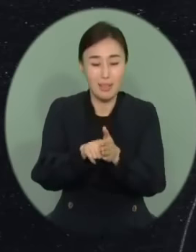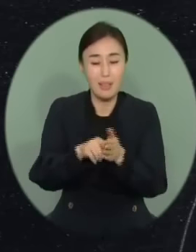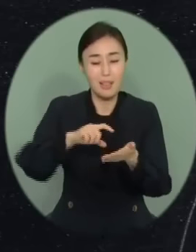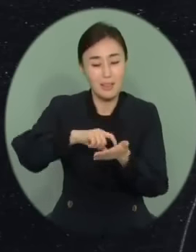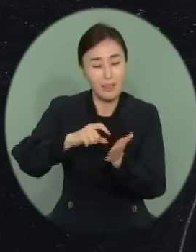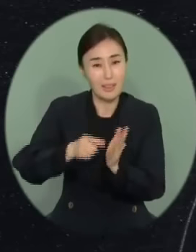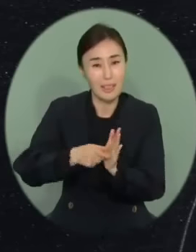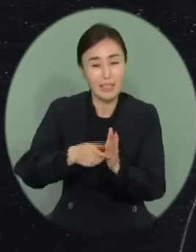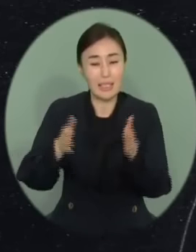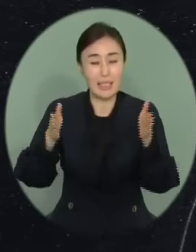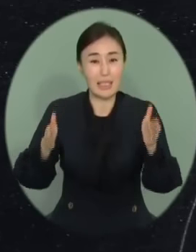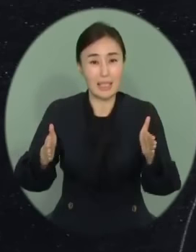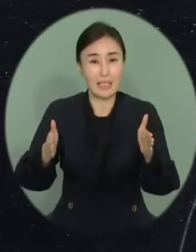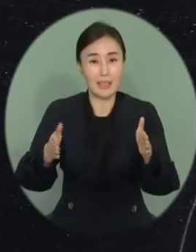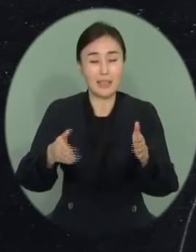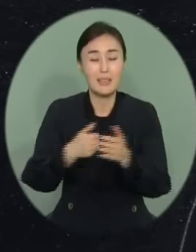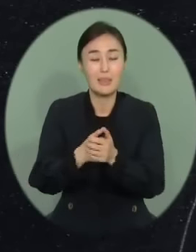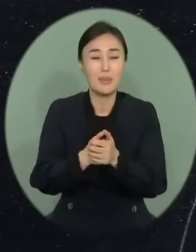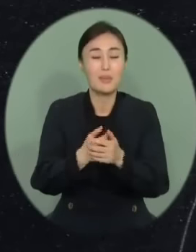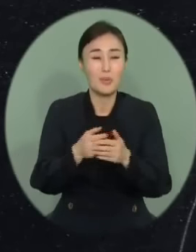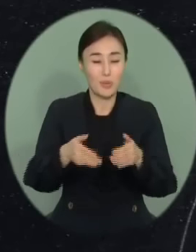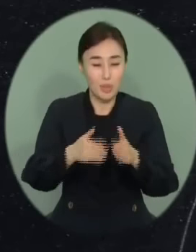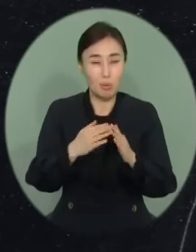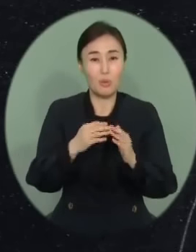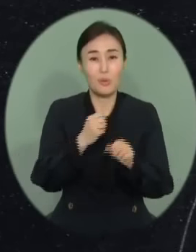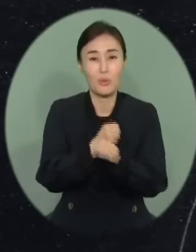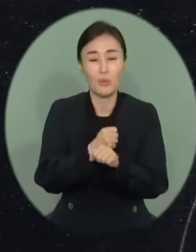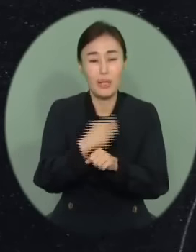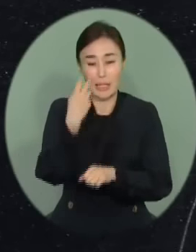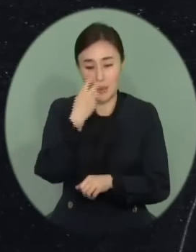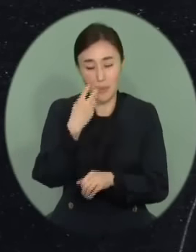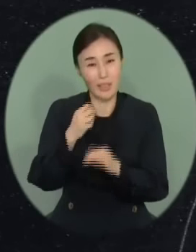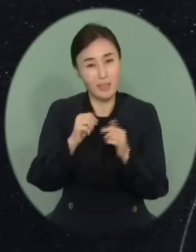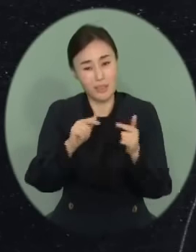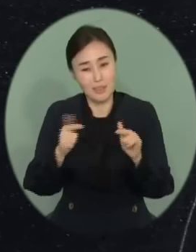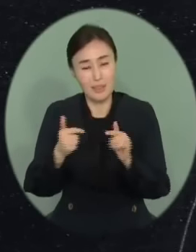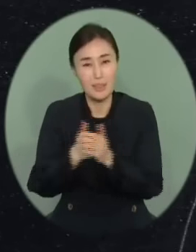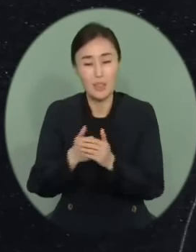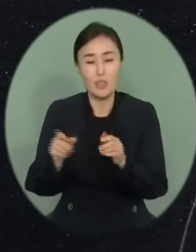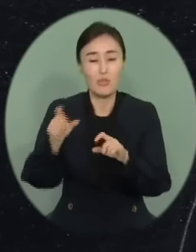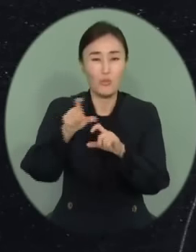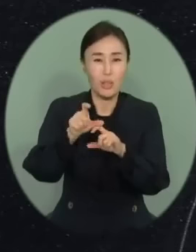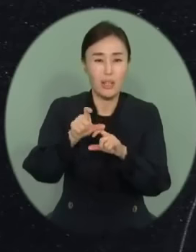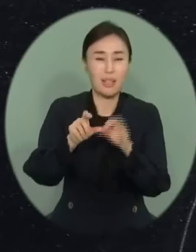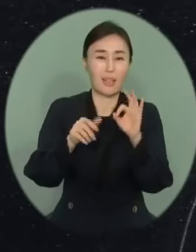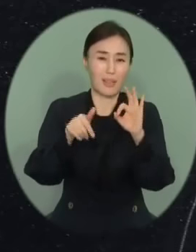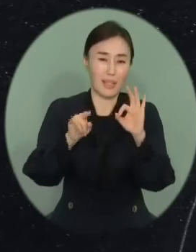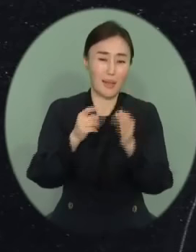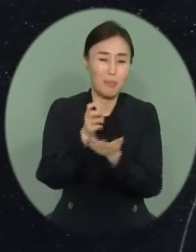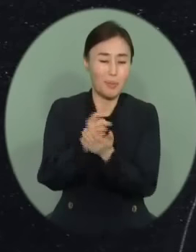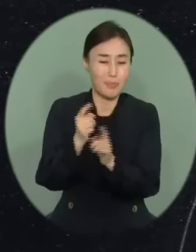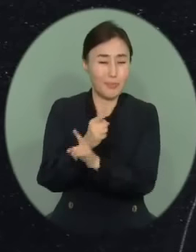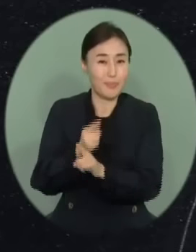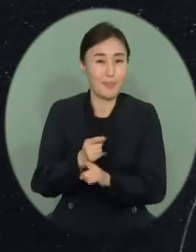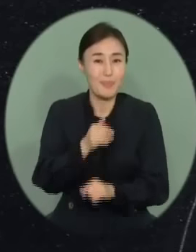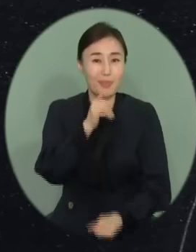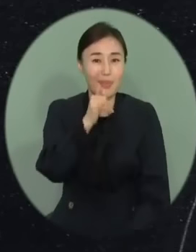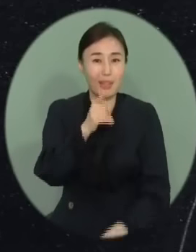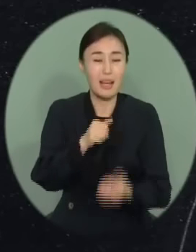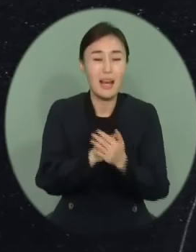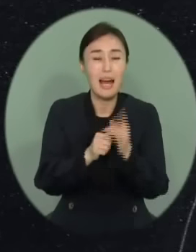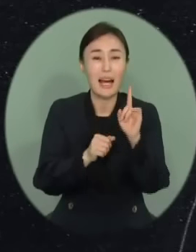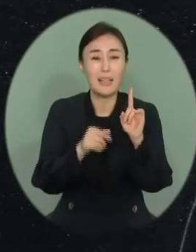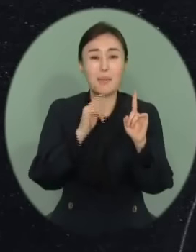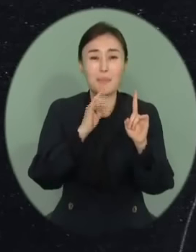지침을 마련해 달라거나 공사현장의 감리를 추가로 배치해 달라는 개정안 등 모두 개였습니다이 가운데 한 개만